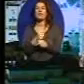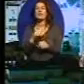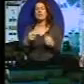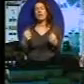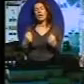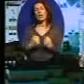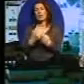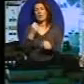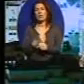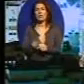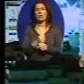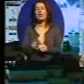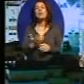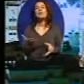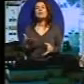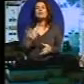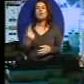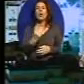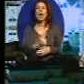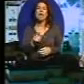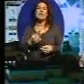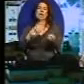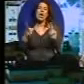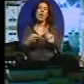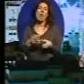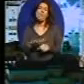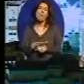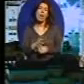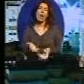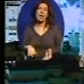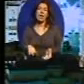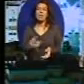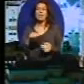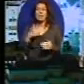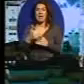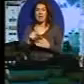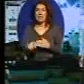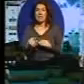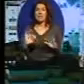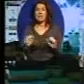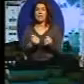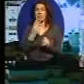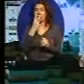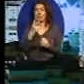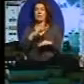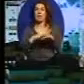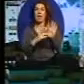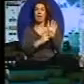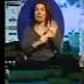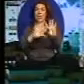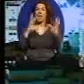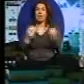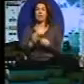ואנשים שנפגעו... עולם ומלואו. עולם ומלואו. מעבר לכך שאנחנו מסתכלים על התמונה הכוללת של מצב תאונות